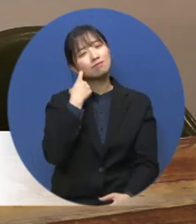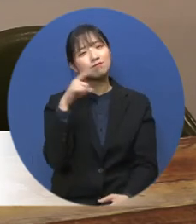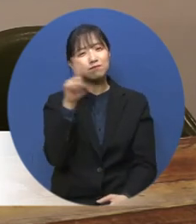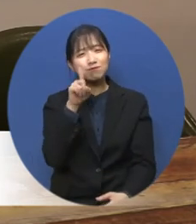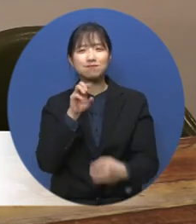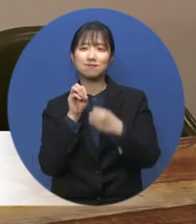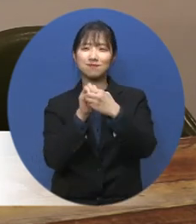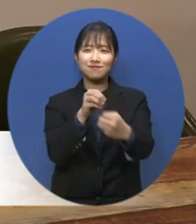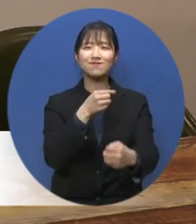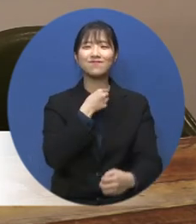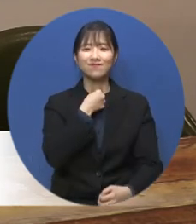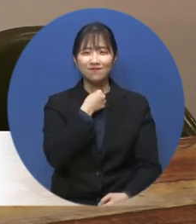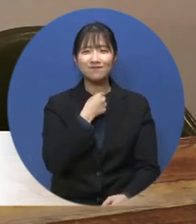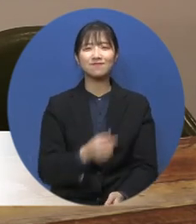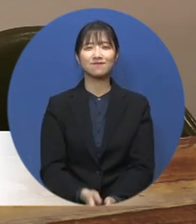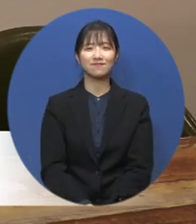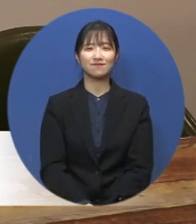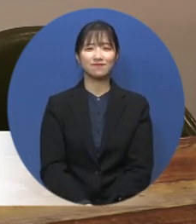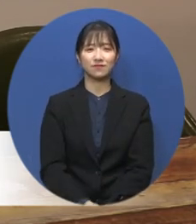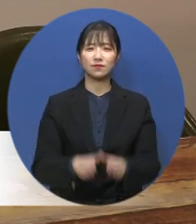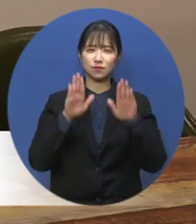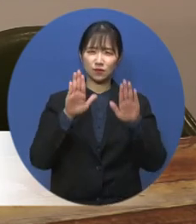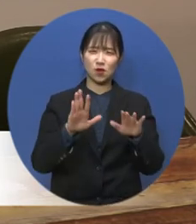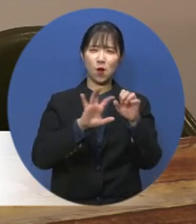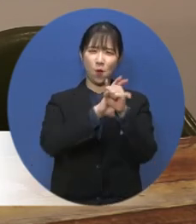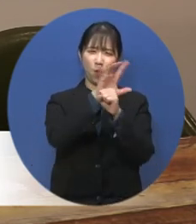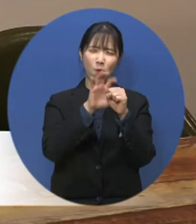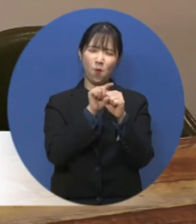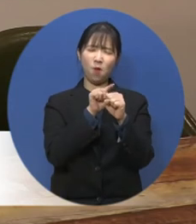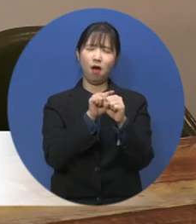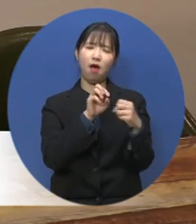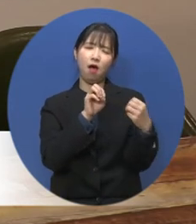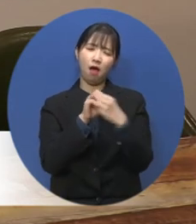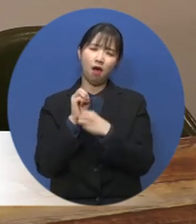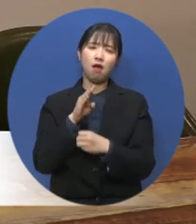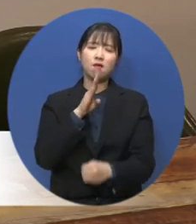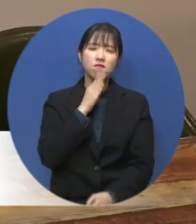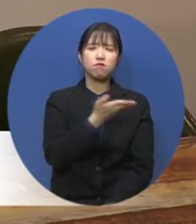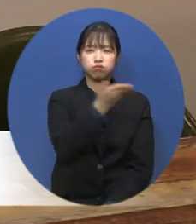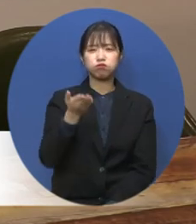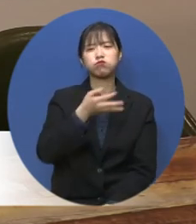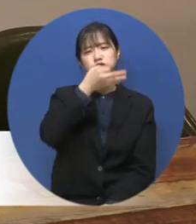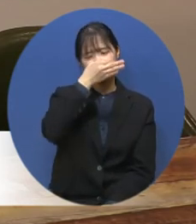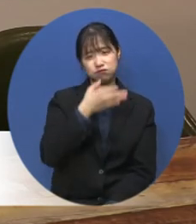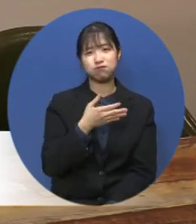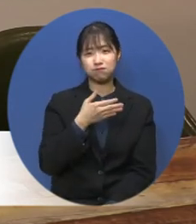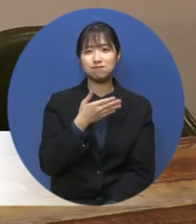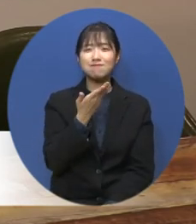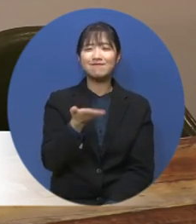느껴보시기 바랍니다. 지금 코로나 시즌으로 여러분들이 많이 힘드신데요.